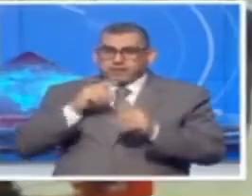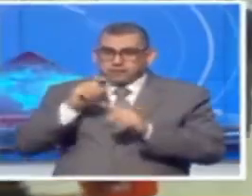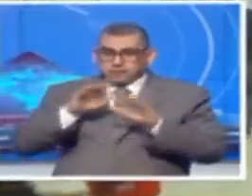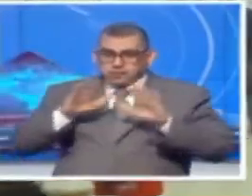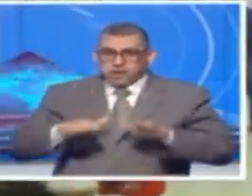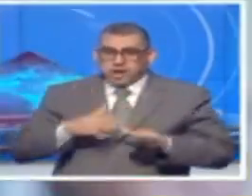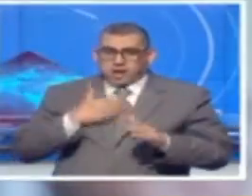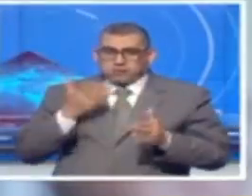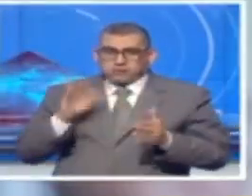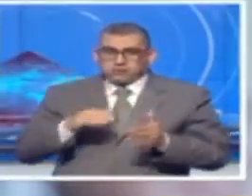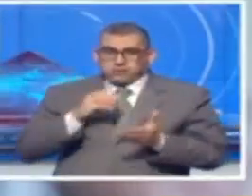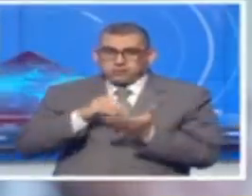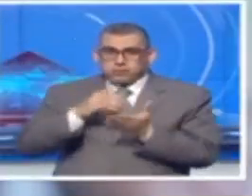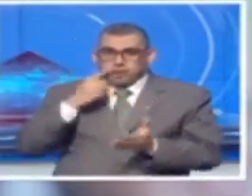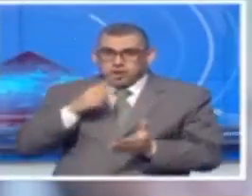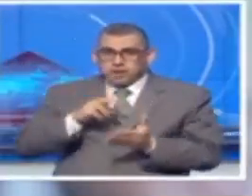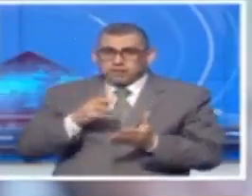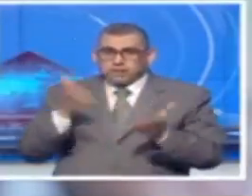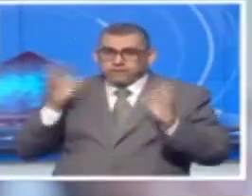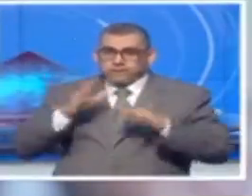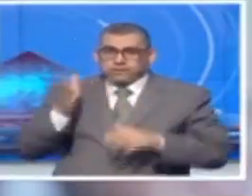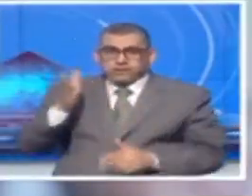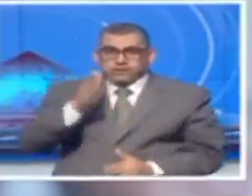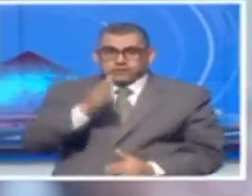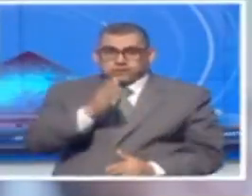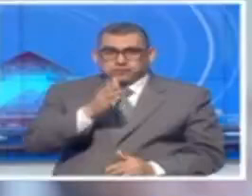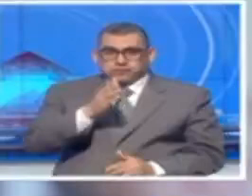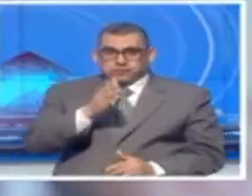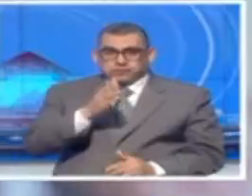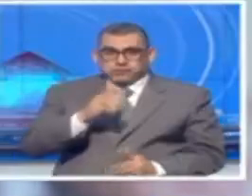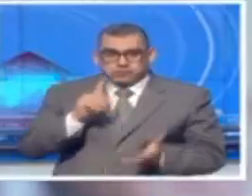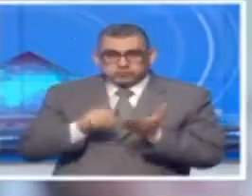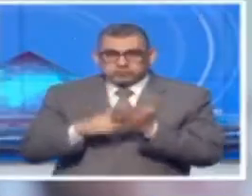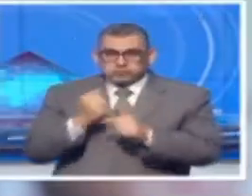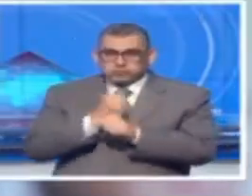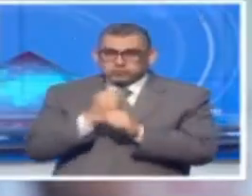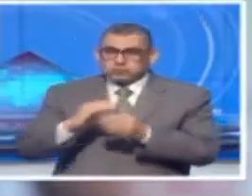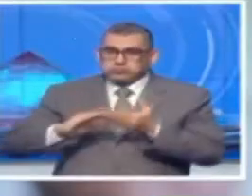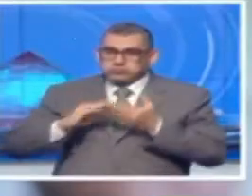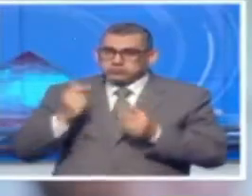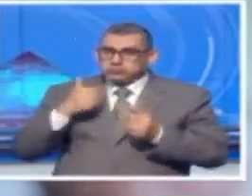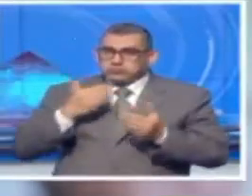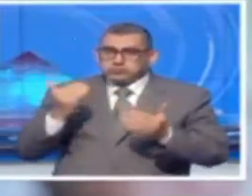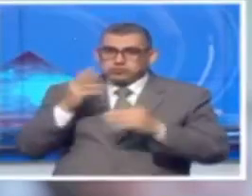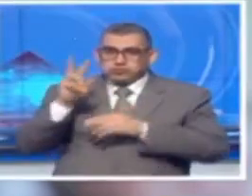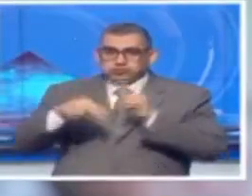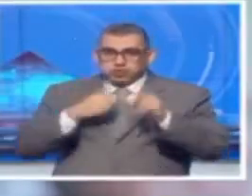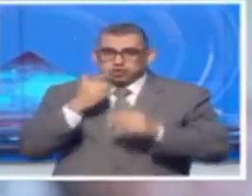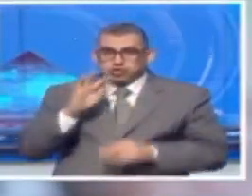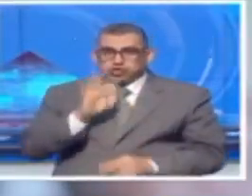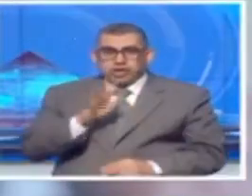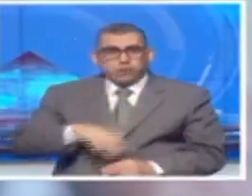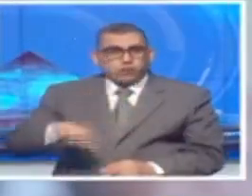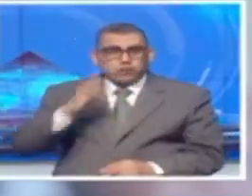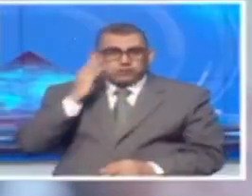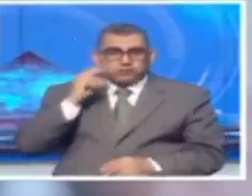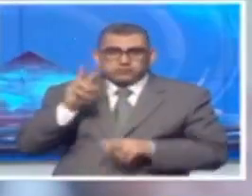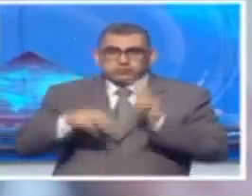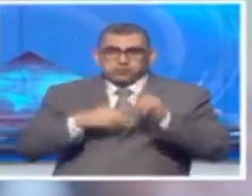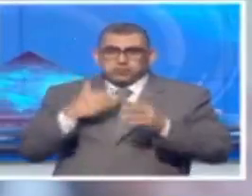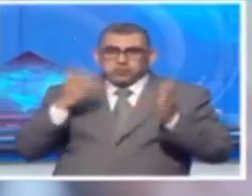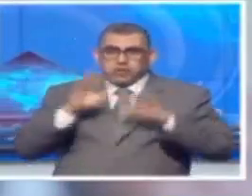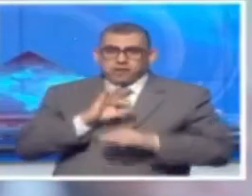تكلفه. المبادره اثرت طبعا وعملت مفعول كبير وأعجبت كل الشعب يعني، وساهمت في